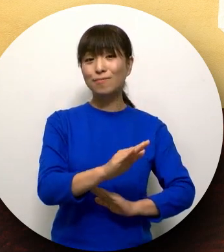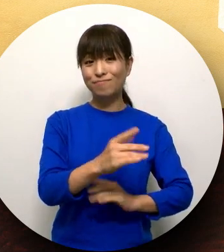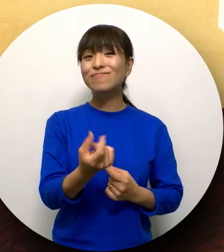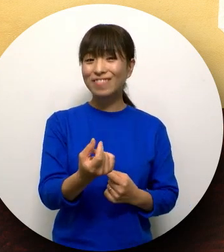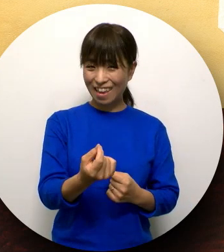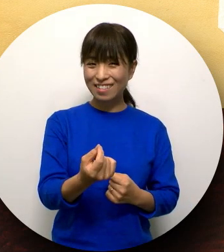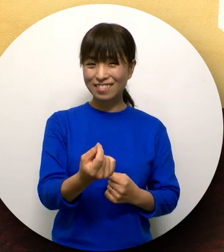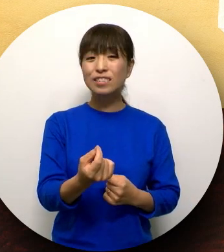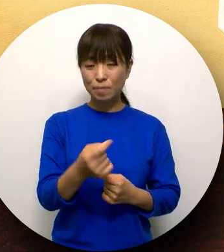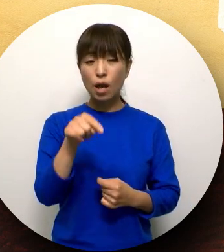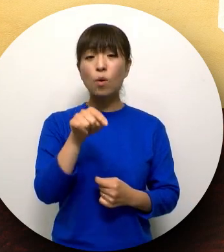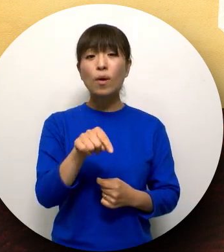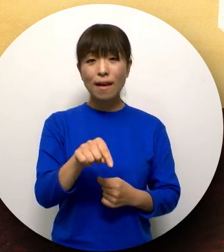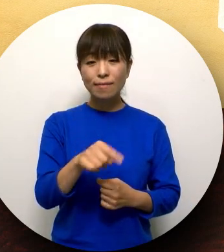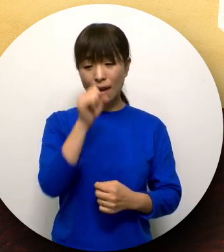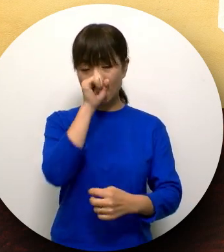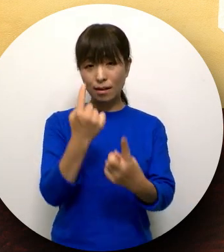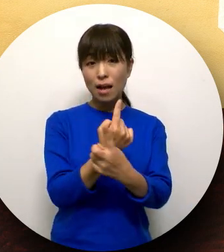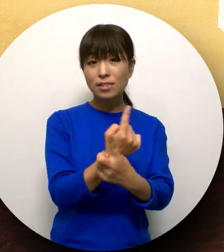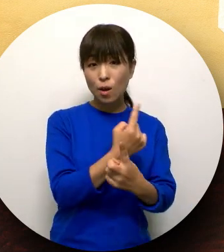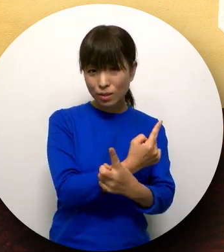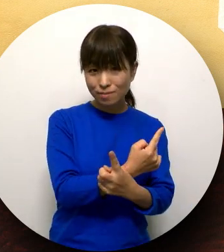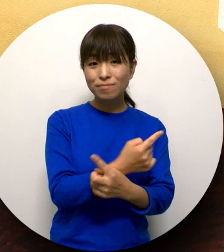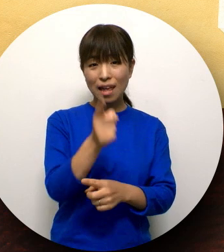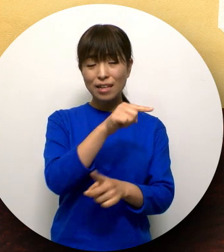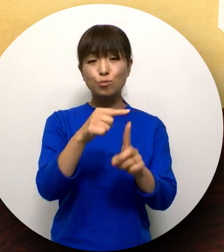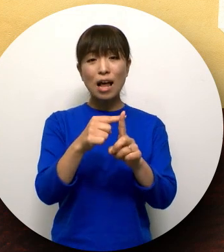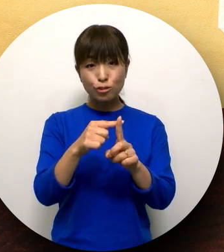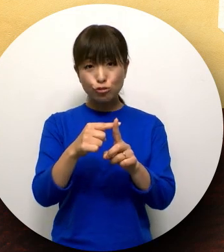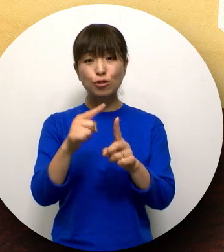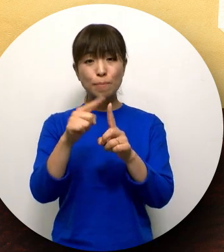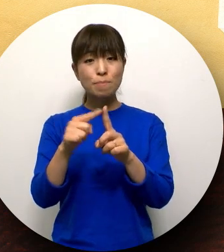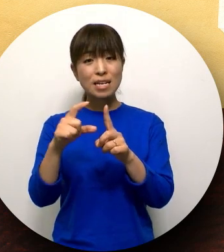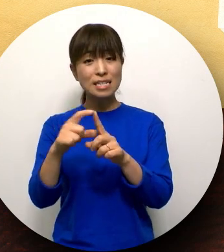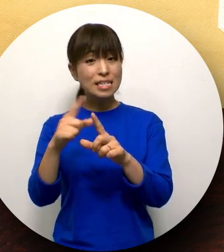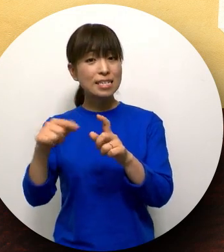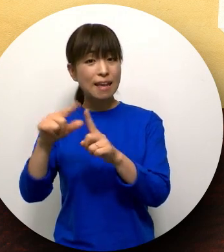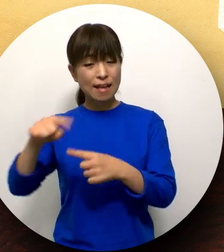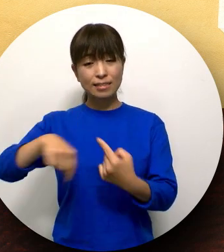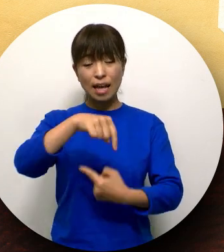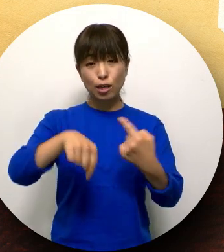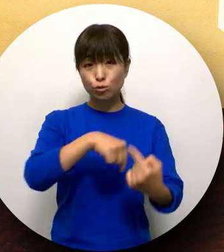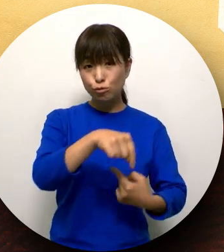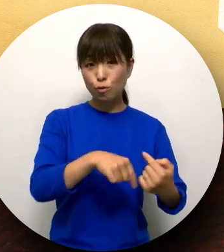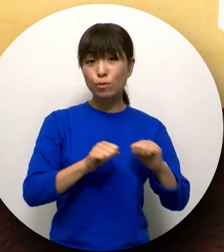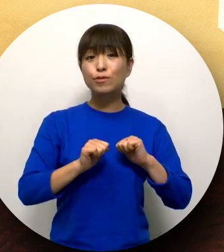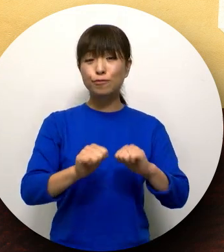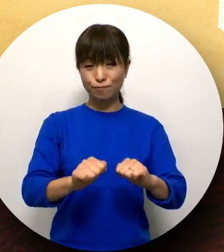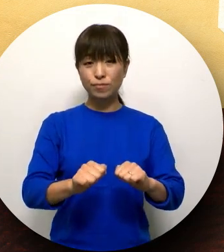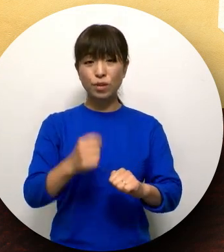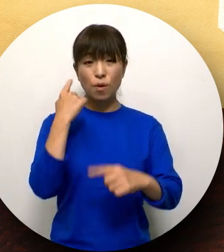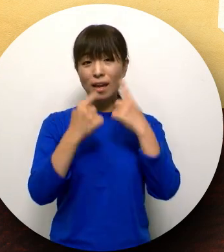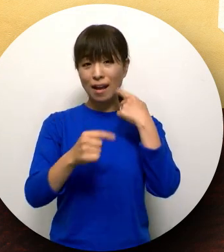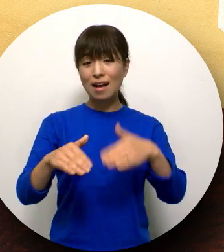ね。こうやって改善を加えながら S プラス PDCA サイクルを繰り返すことで、怪